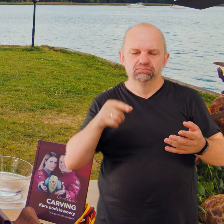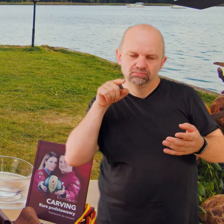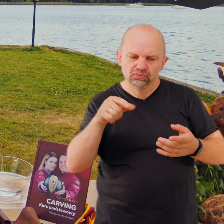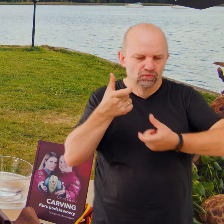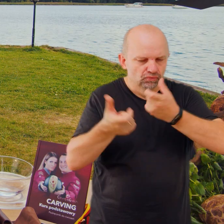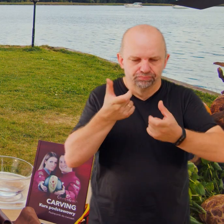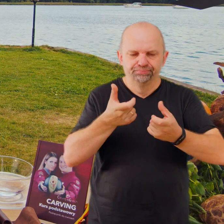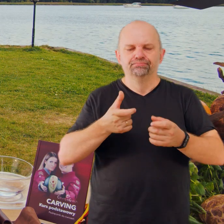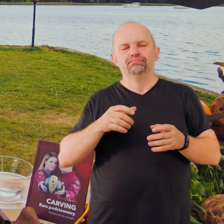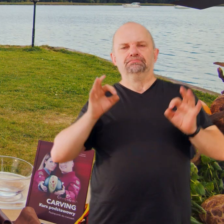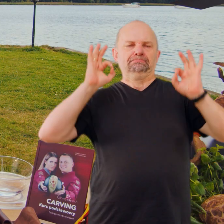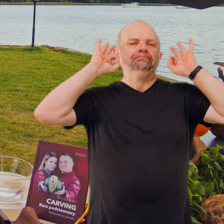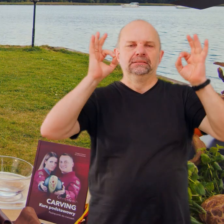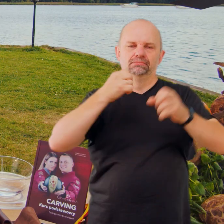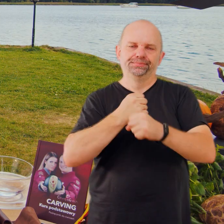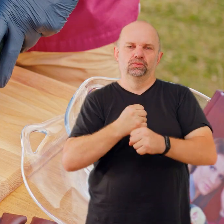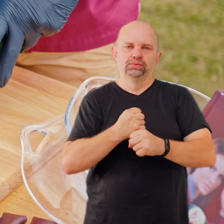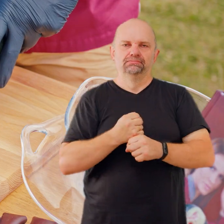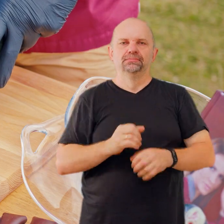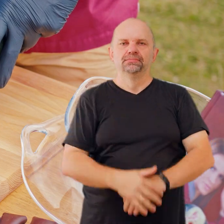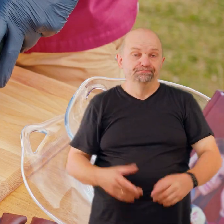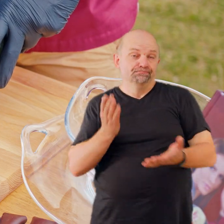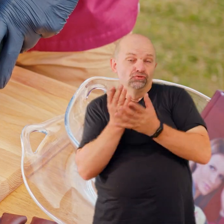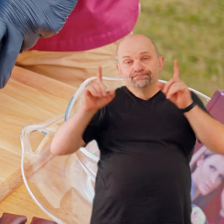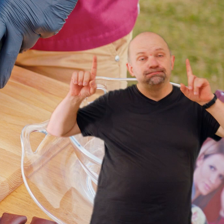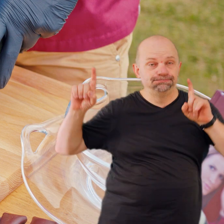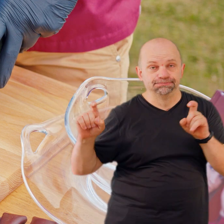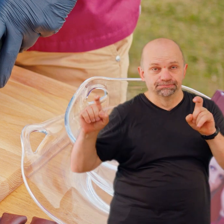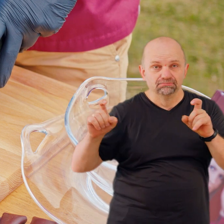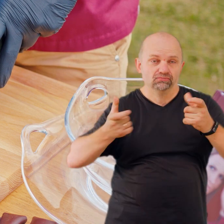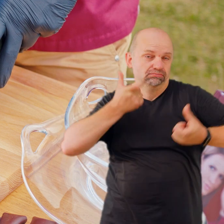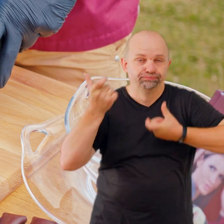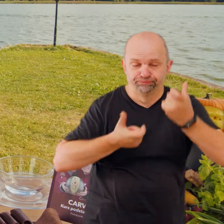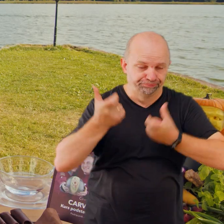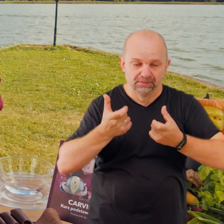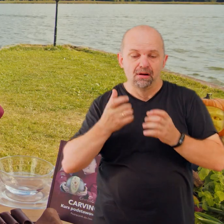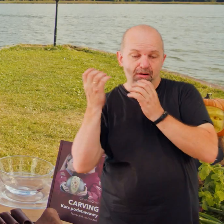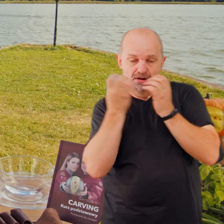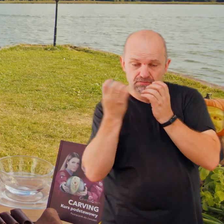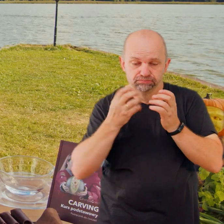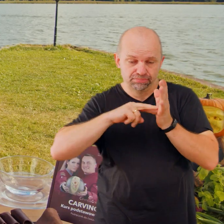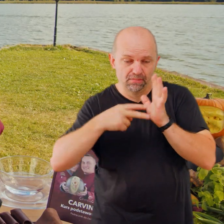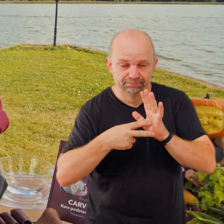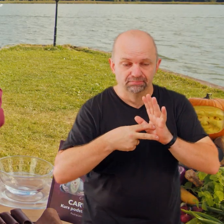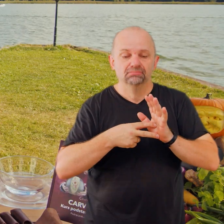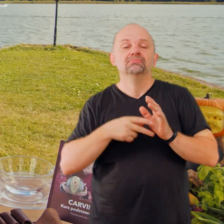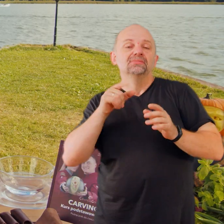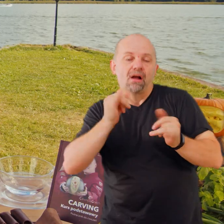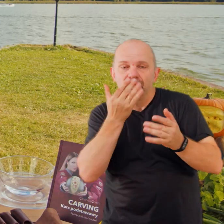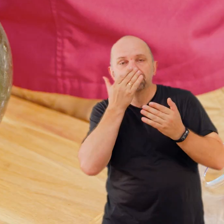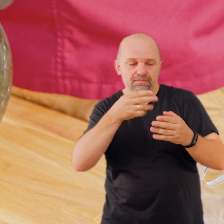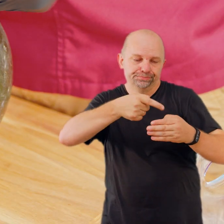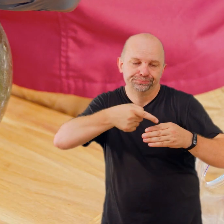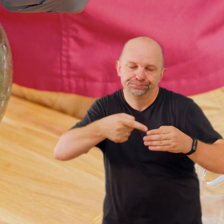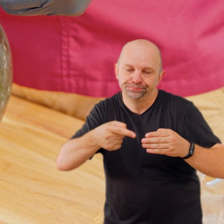dodatkowo druga, jeszcze jedna połączona i następnie listki dookoła. Najważniejsze, żeby trzymać nożyk jak